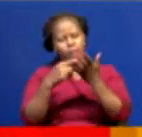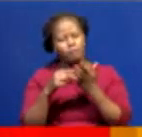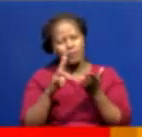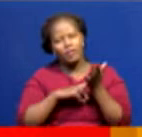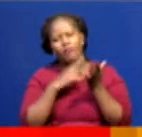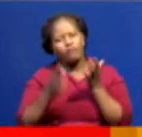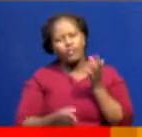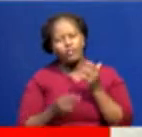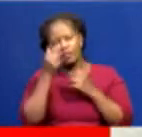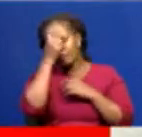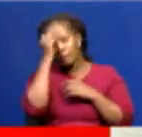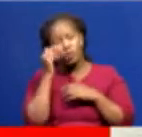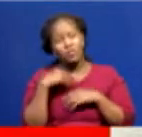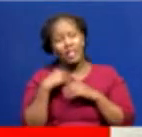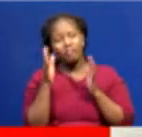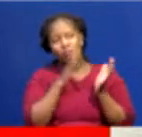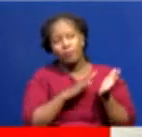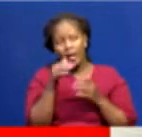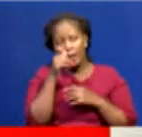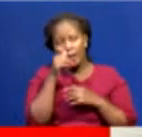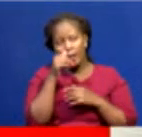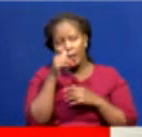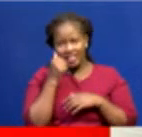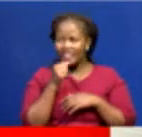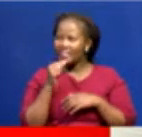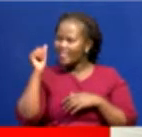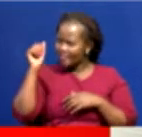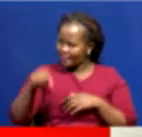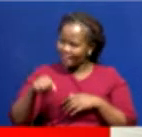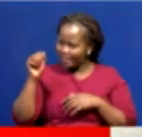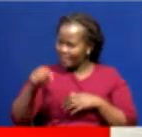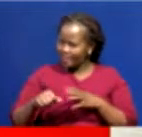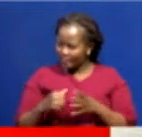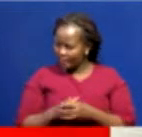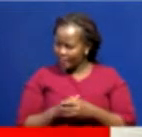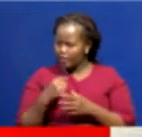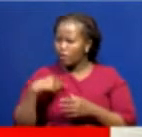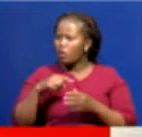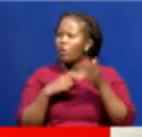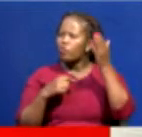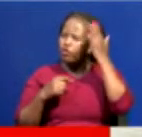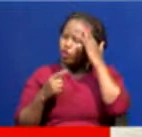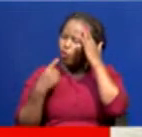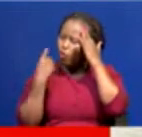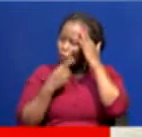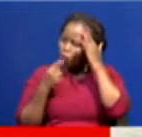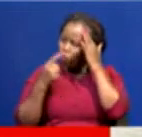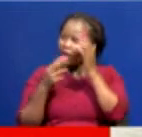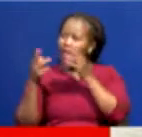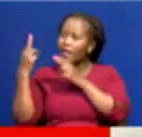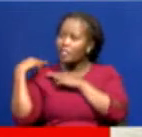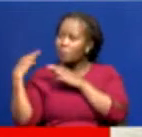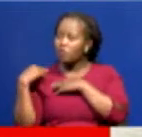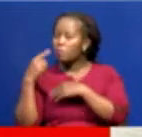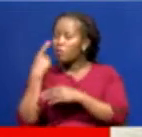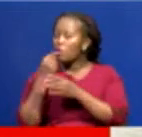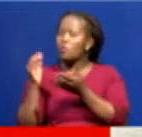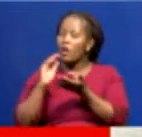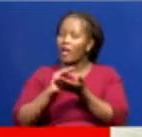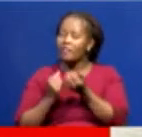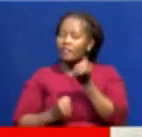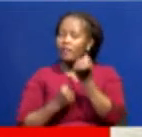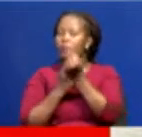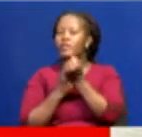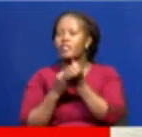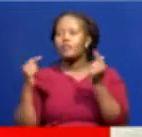pale. Kabisa. Ya watu wawili wachache ama watatu. Na hatutakubali. Na tunajua ni kina nani ambao wanafanya hiyo maandamano. Na